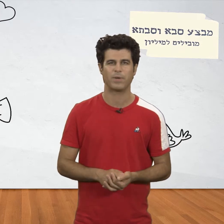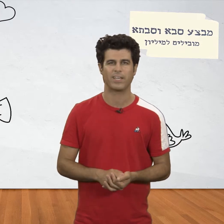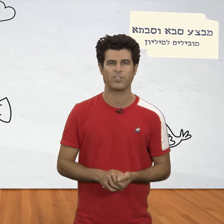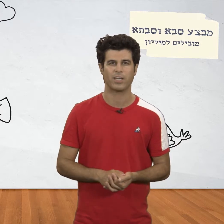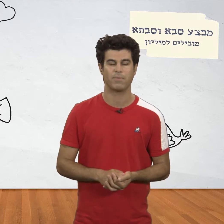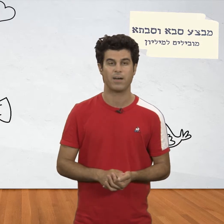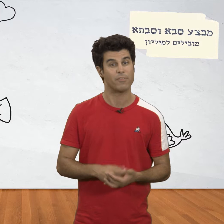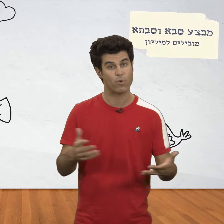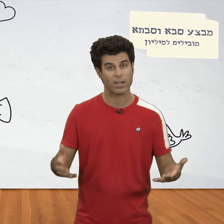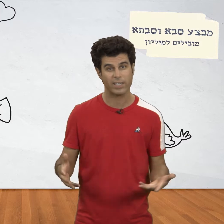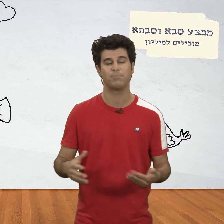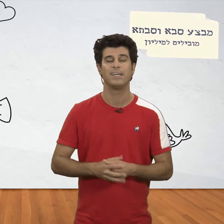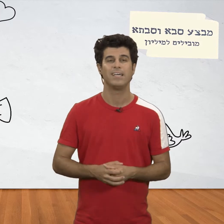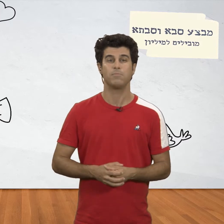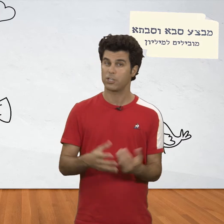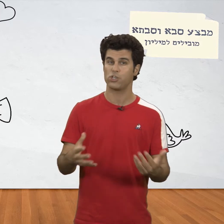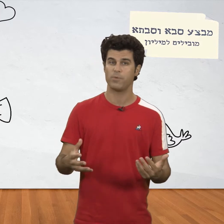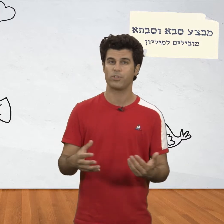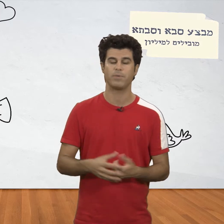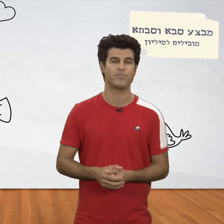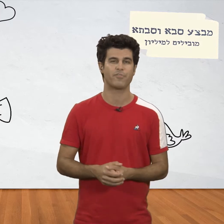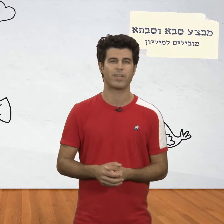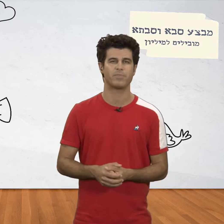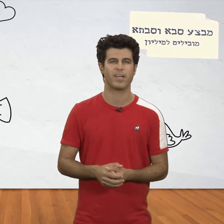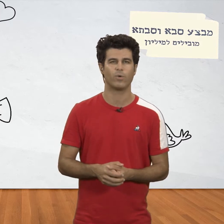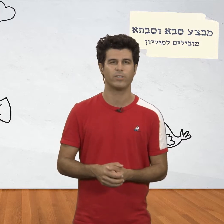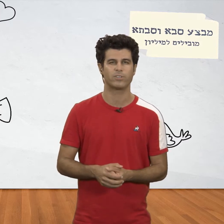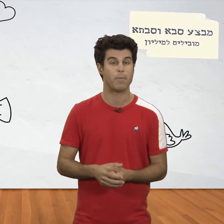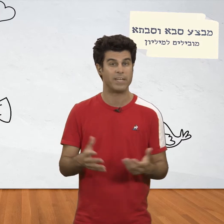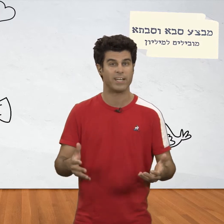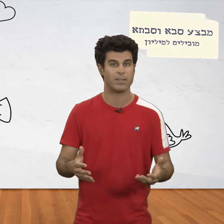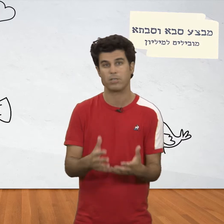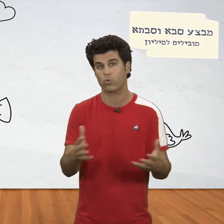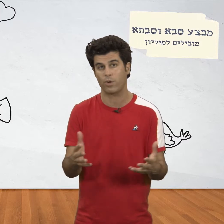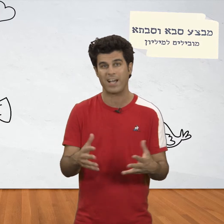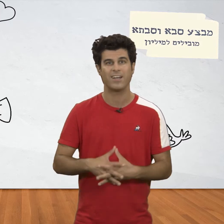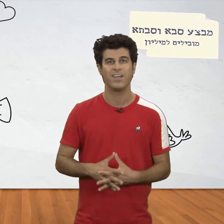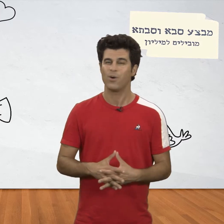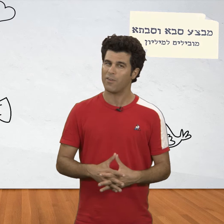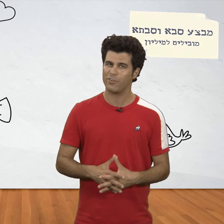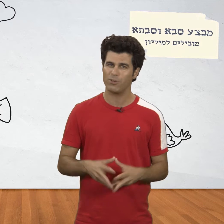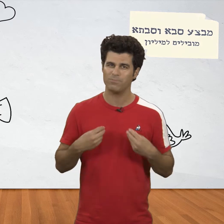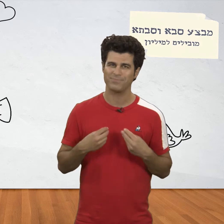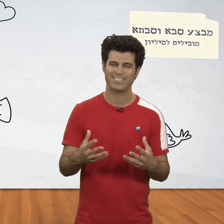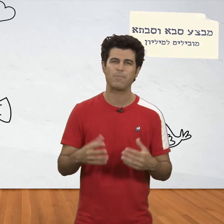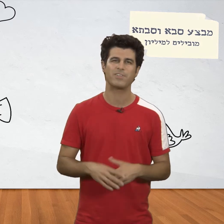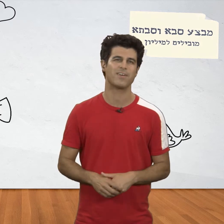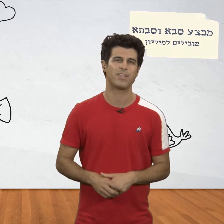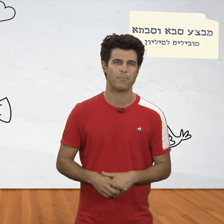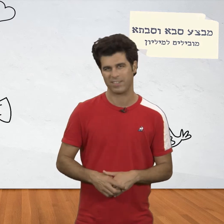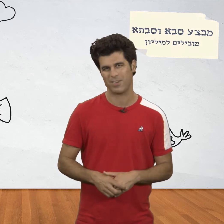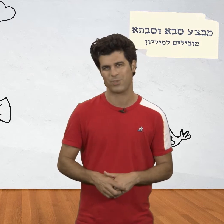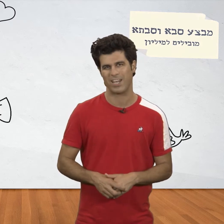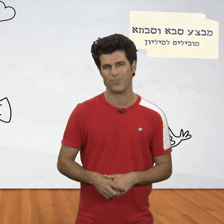להיות בקשר עם המבוגרים, עם הקשישים שמסביבכם, זה יכול להיות בבניין, בשכונה, או אפילו סבא